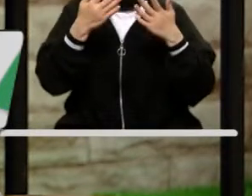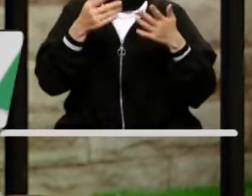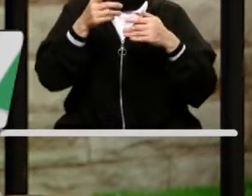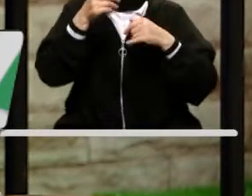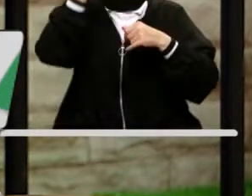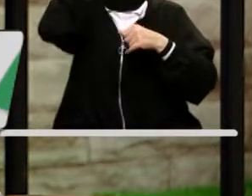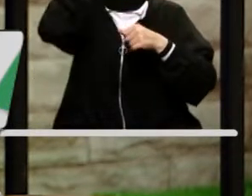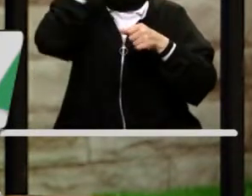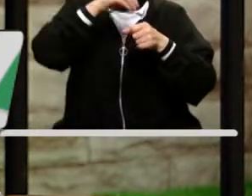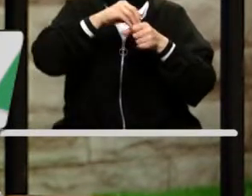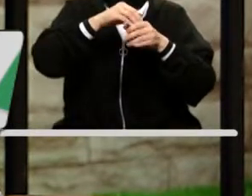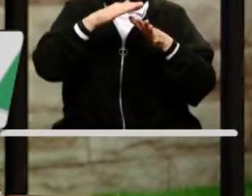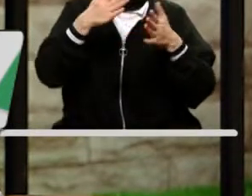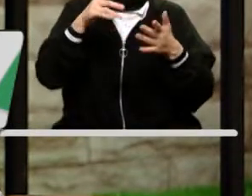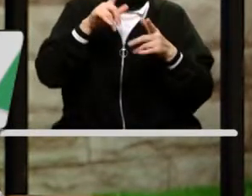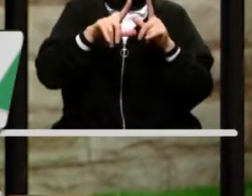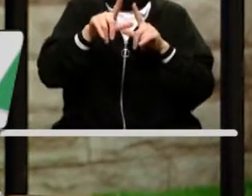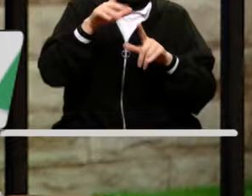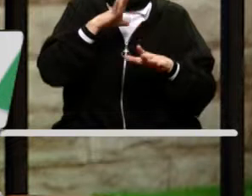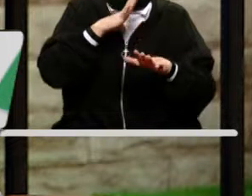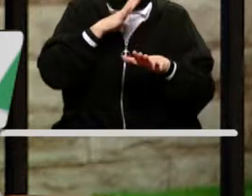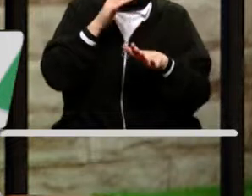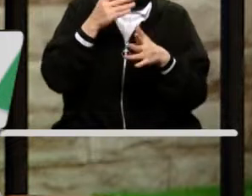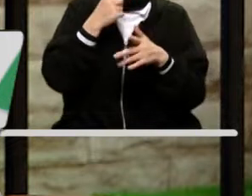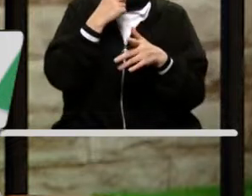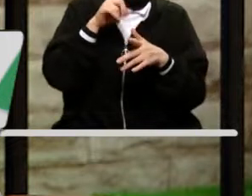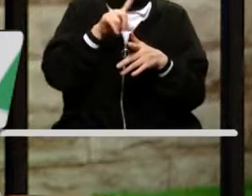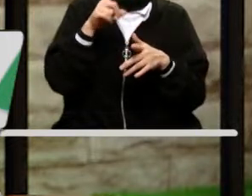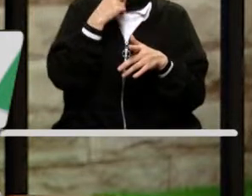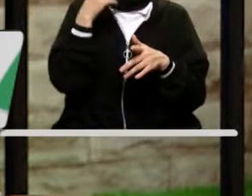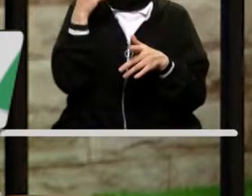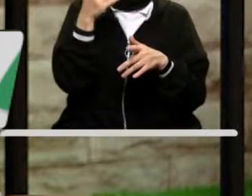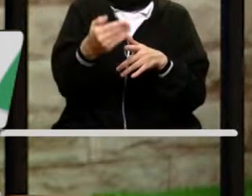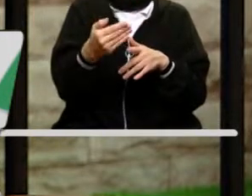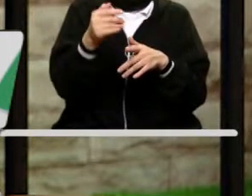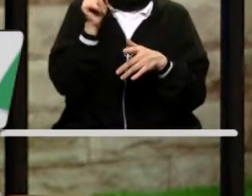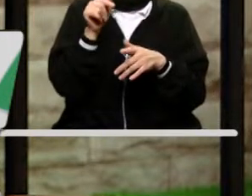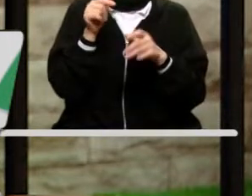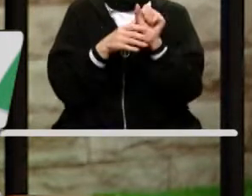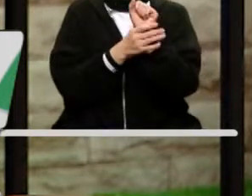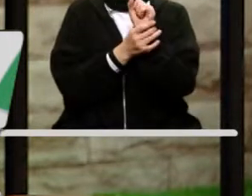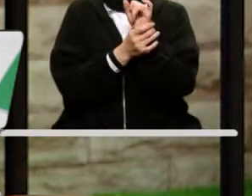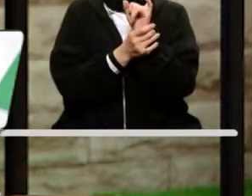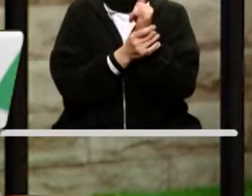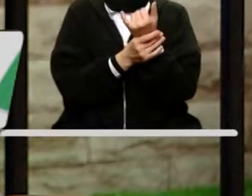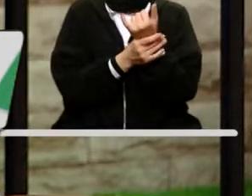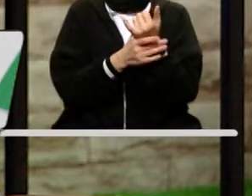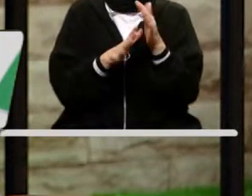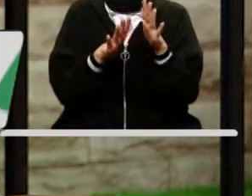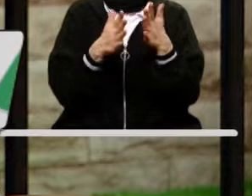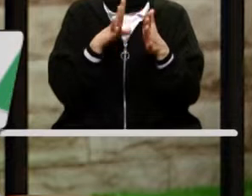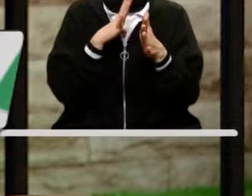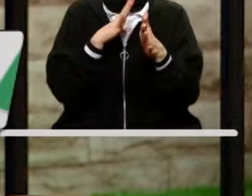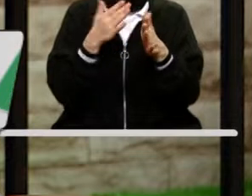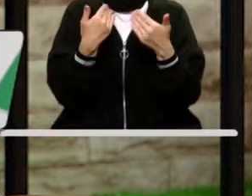anda? 10 sene sonrasının meslekleri nelerdir? Ne olursak bize uygun olur. Ne olursak biz işe